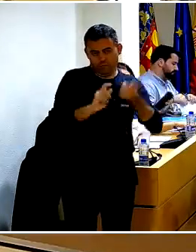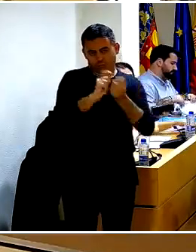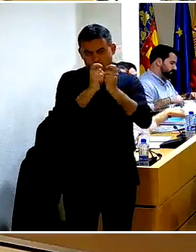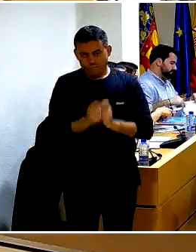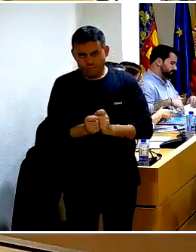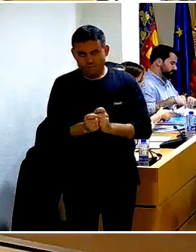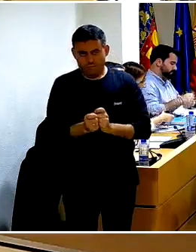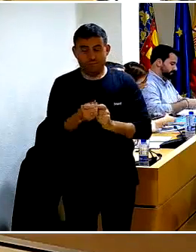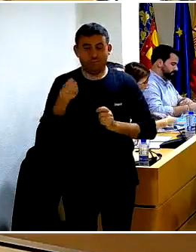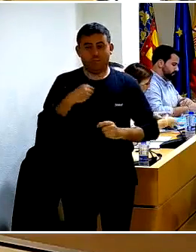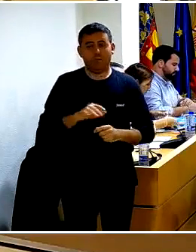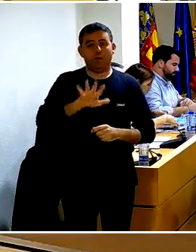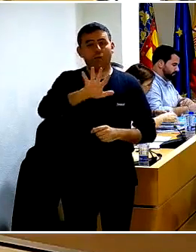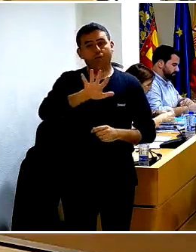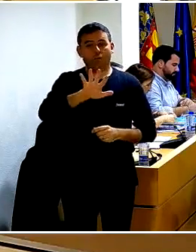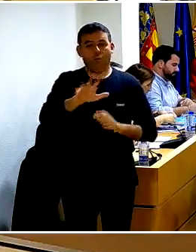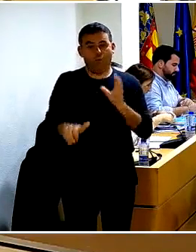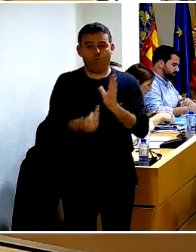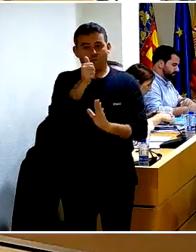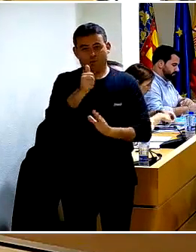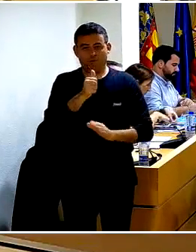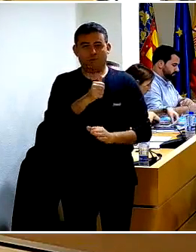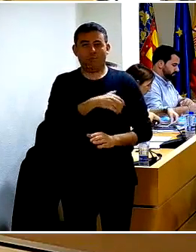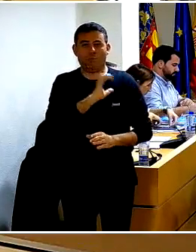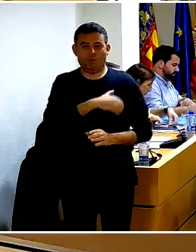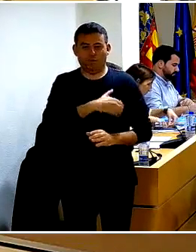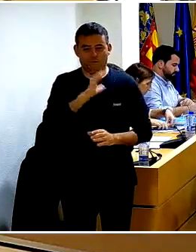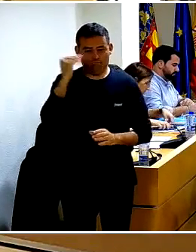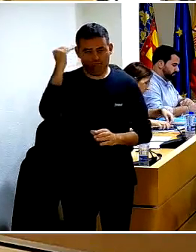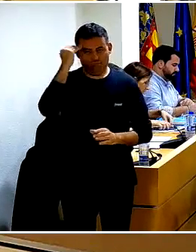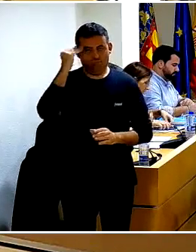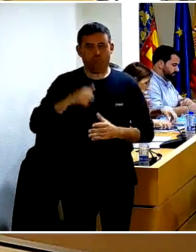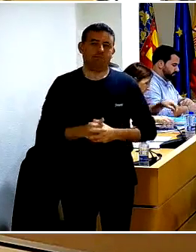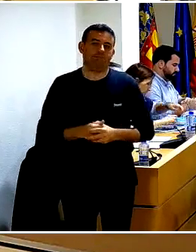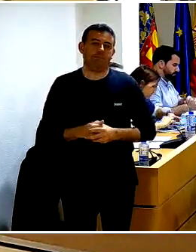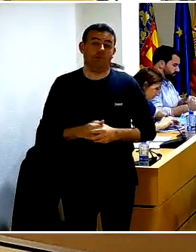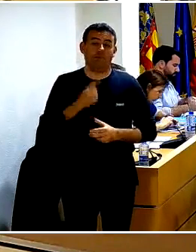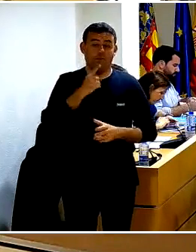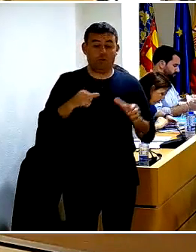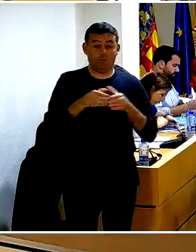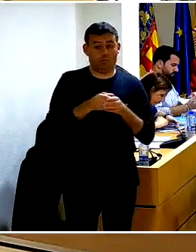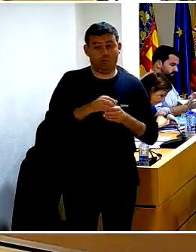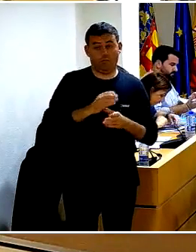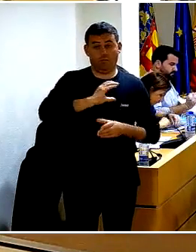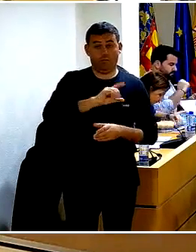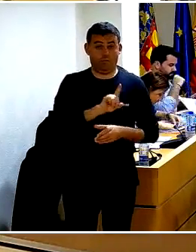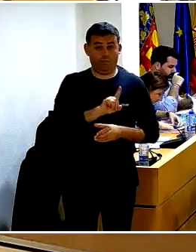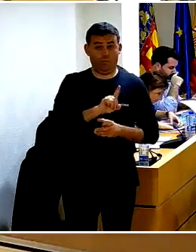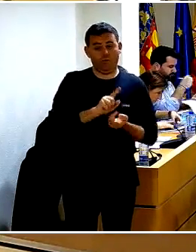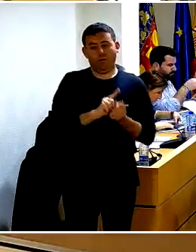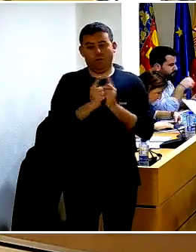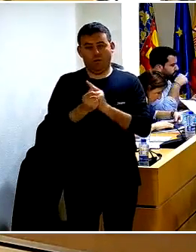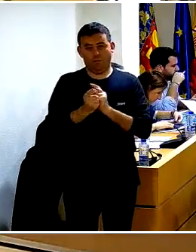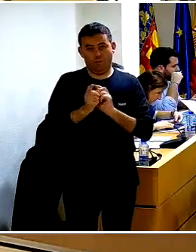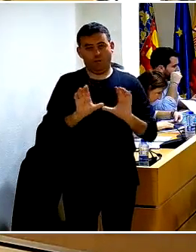dels 5 oficials de policia que passen del grup C1 al grup B. Una altra banda,